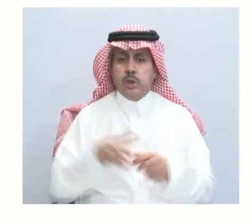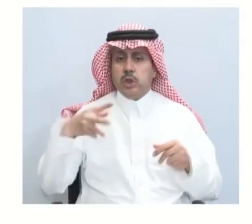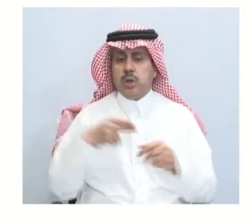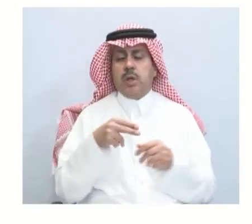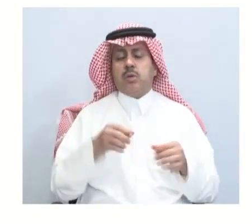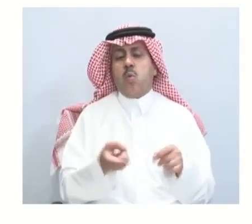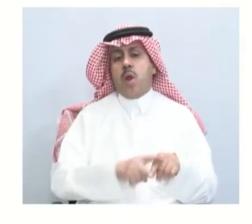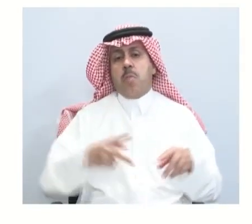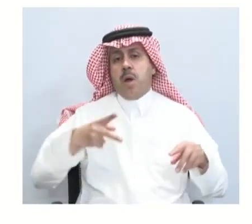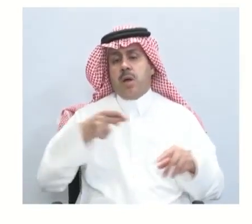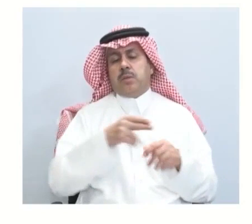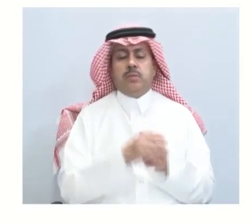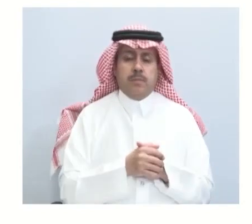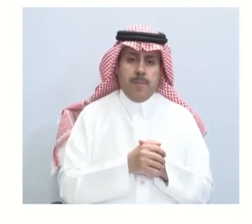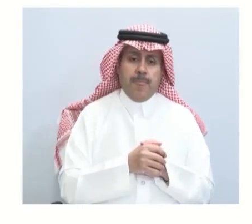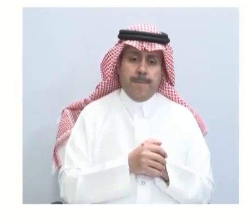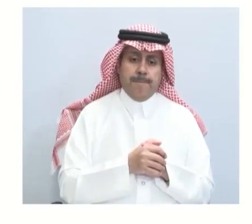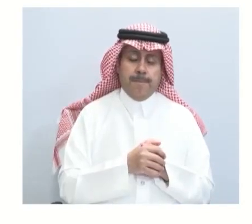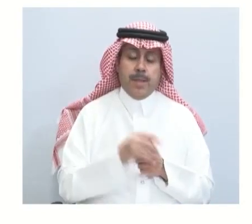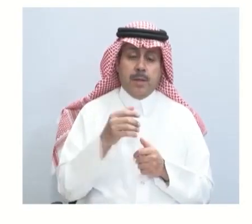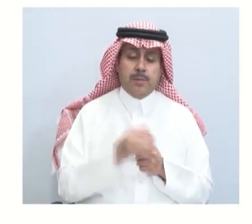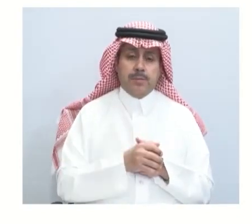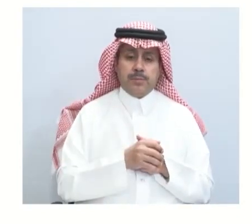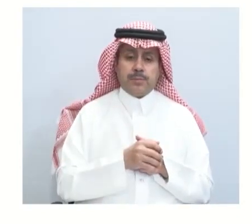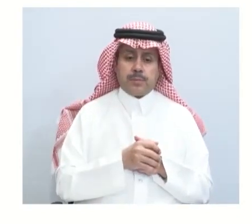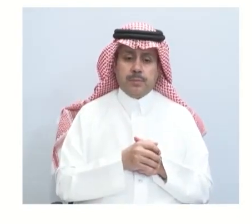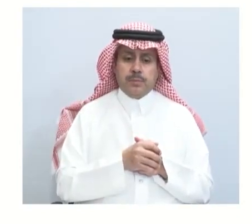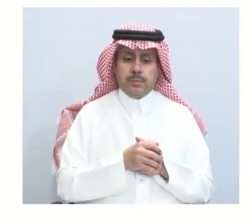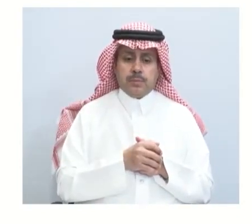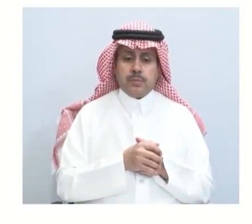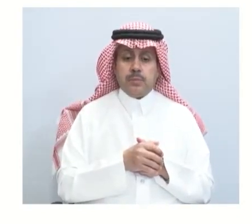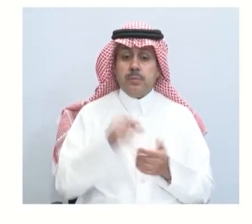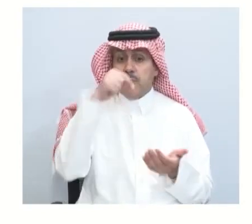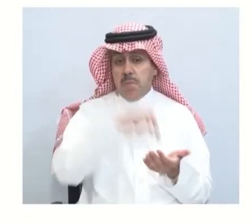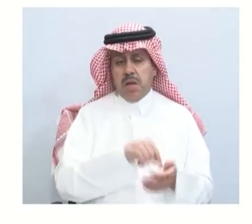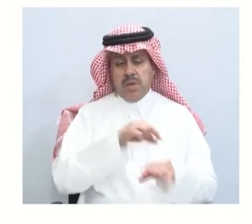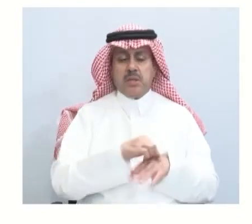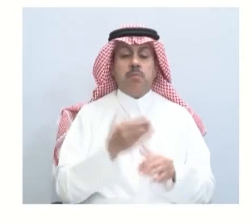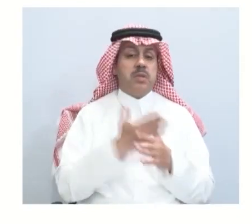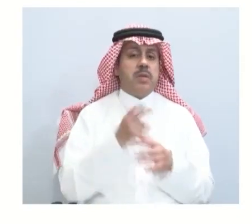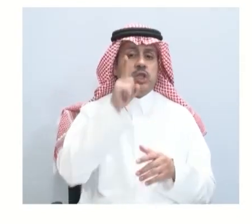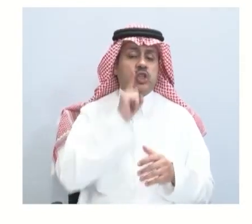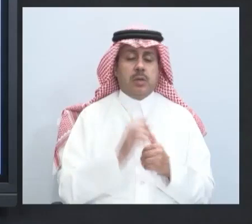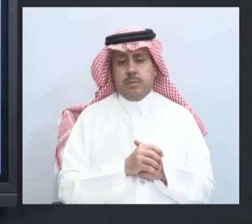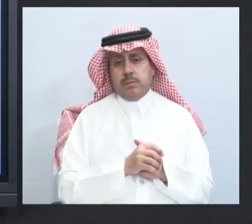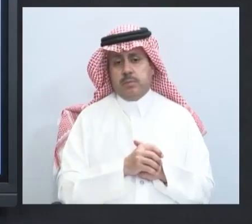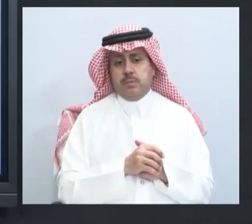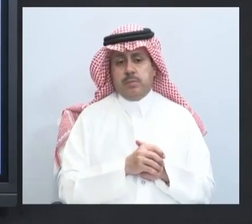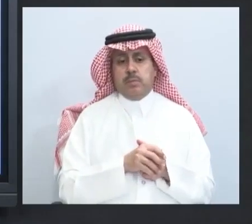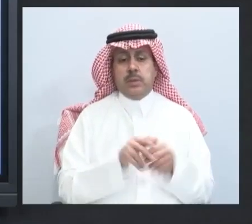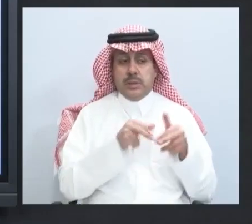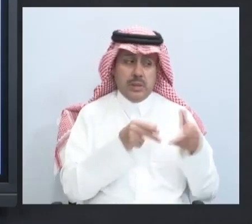فان التقاطع يقع اولا بالاراء ثم بالاقوال ثم بالابدان هذا ما يقع بين الناس التدابر هذا امر